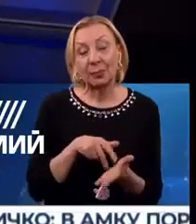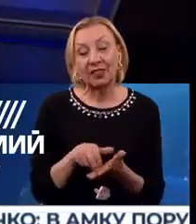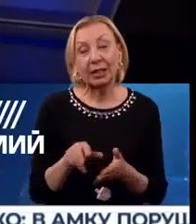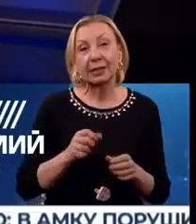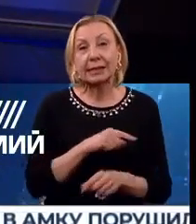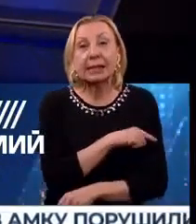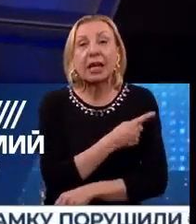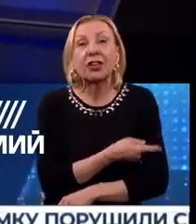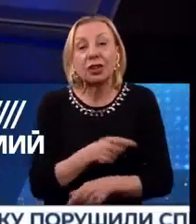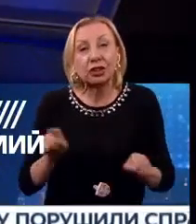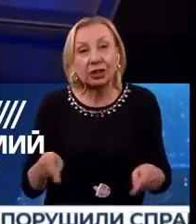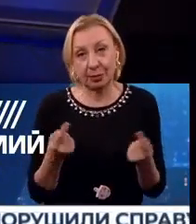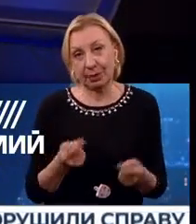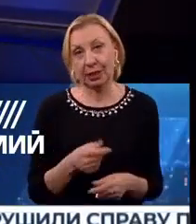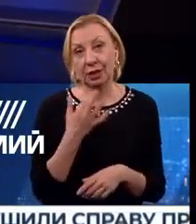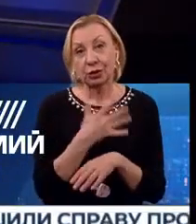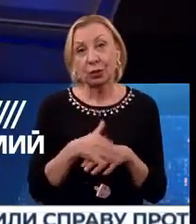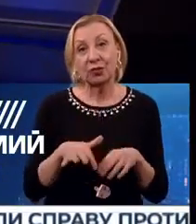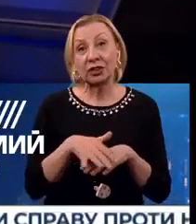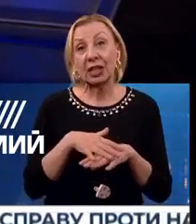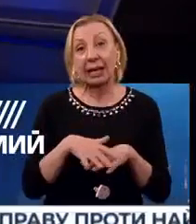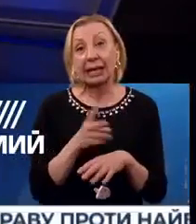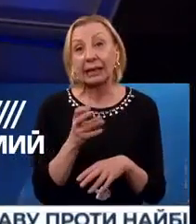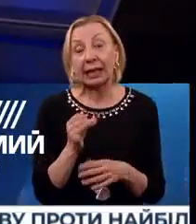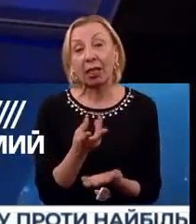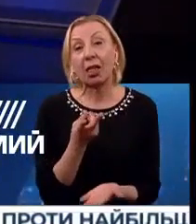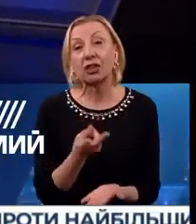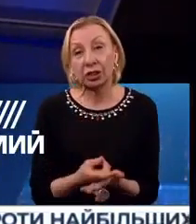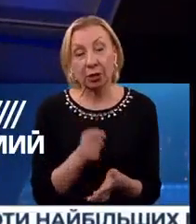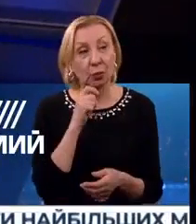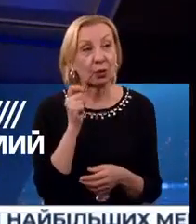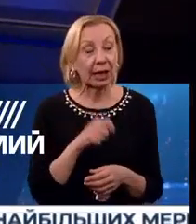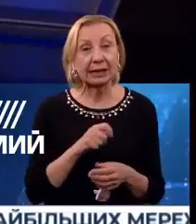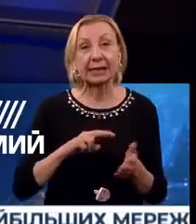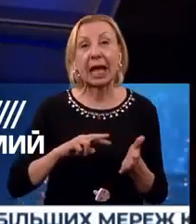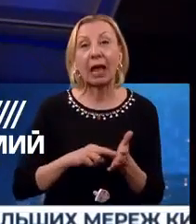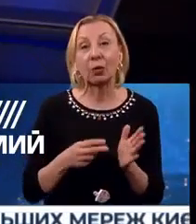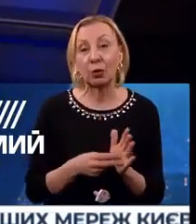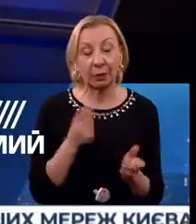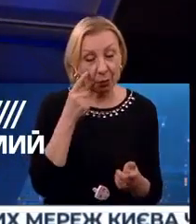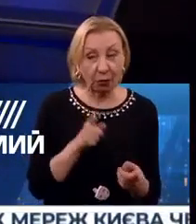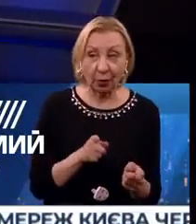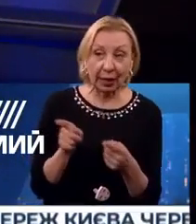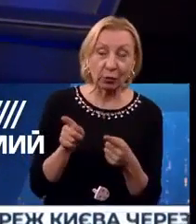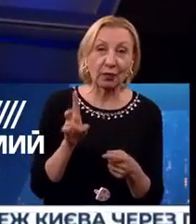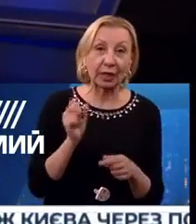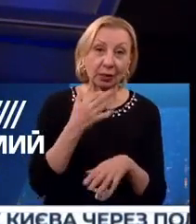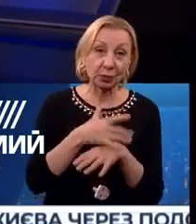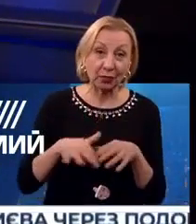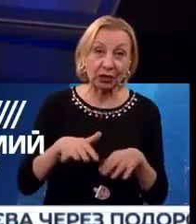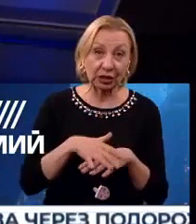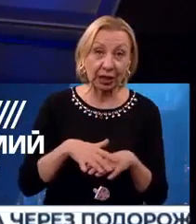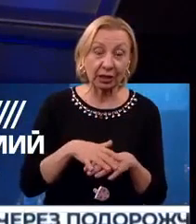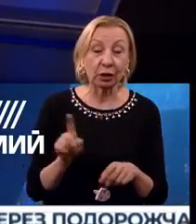кризи. Тому що зовнішні ринки сьогодні лежать, українська економіка в основному орієнтована на зовнішні ринки, і в основному те,